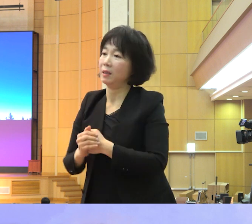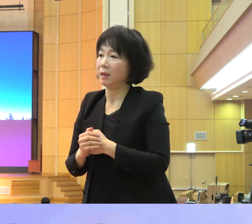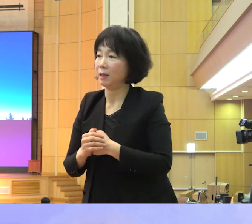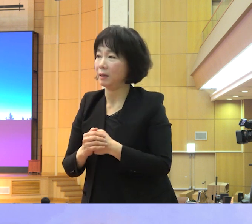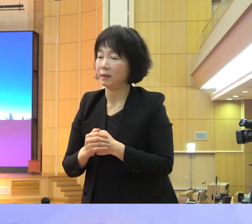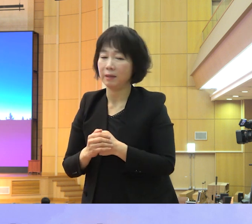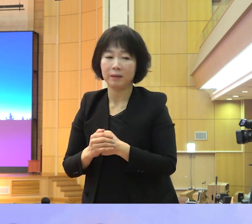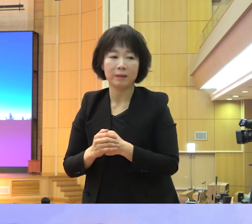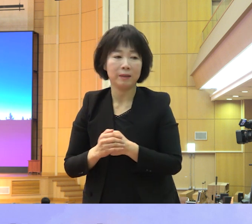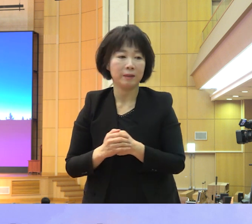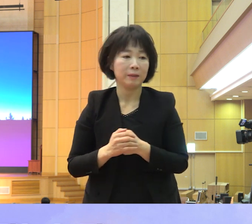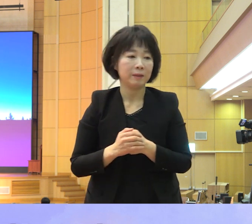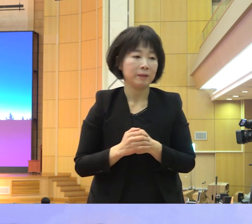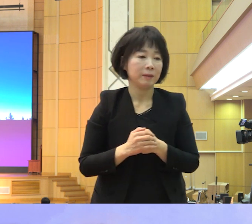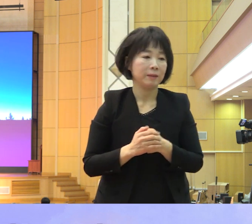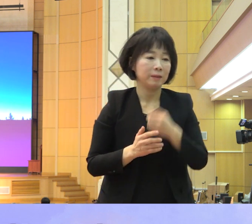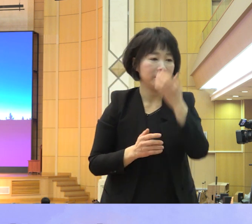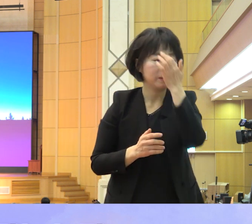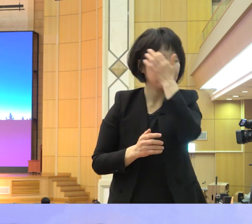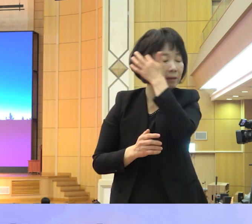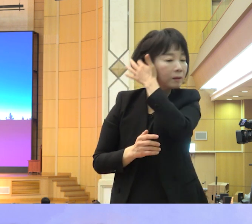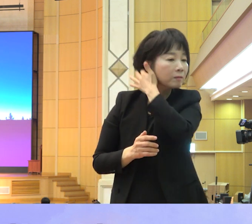할렐루야.